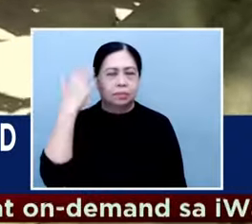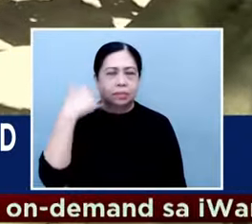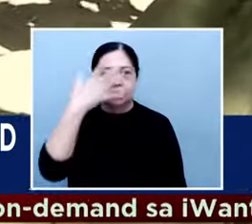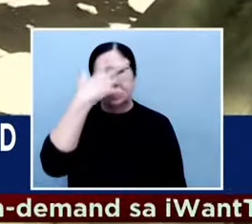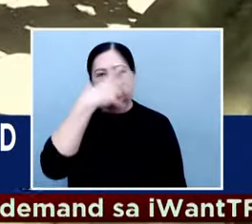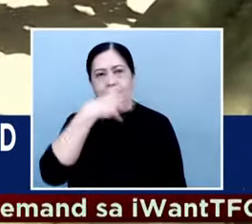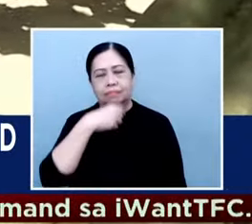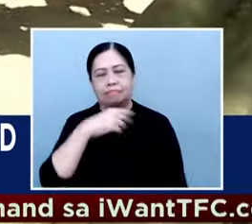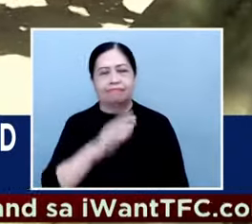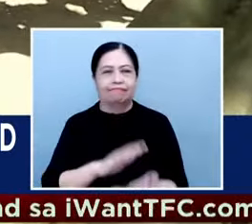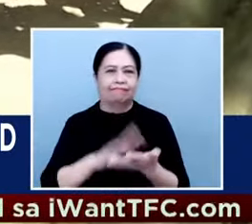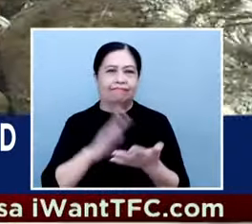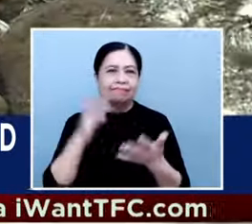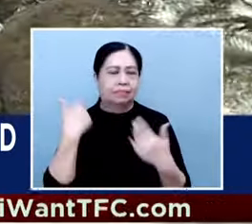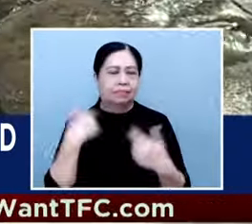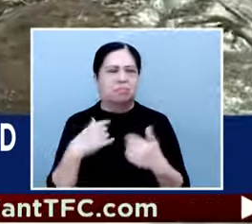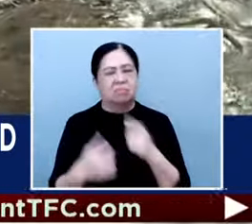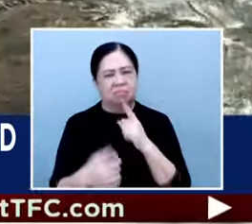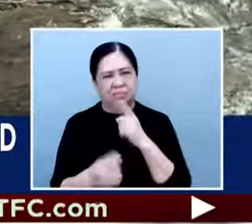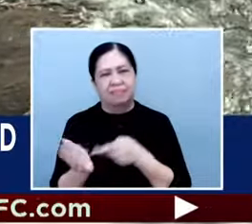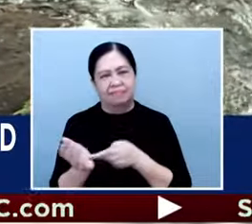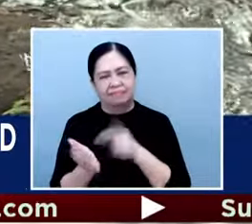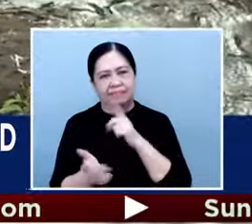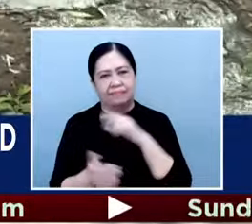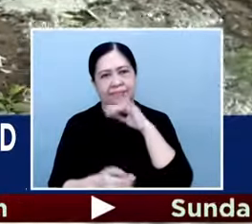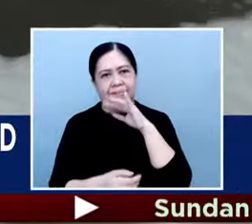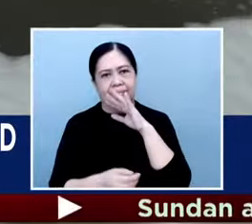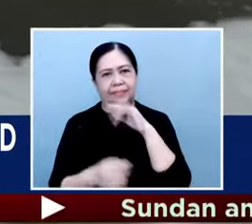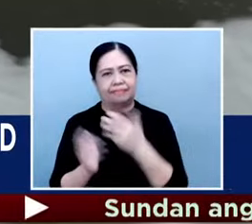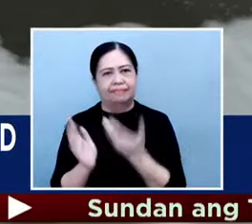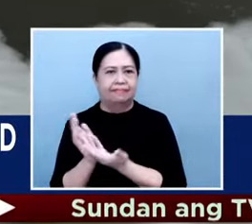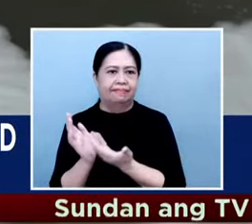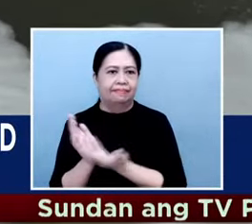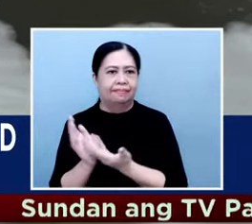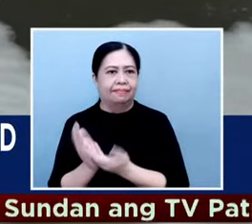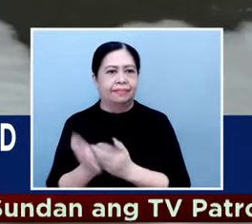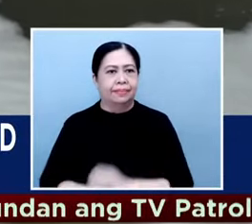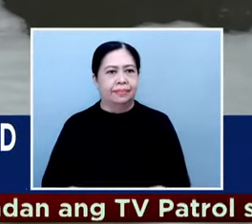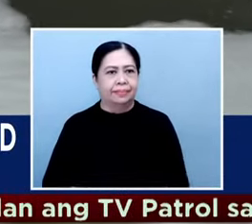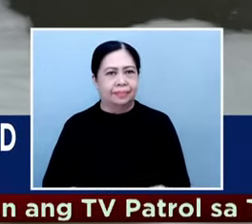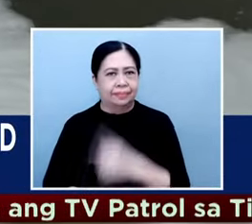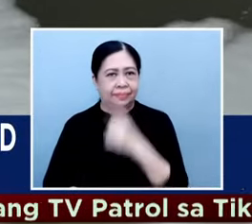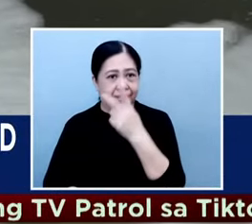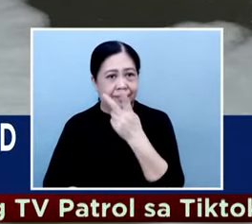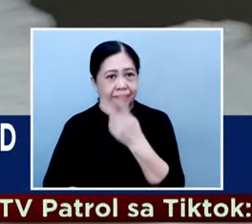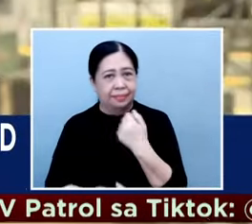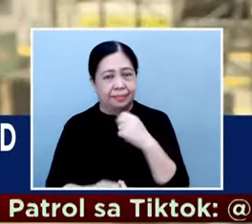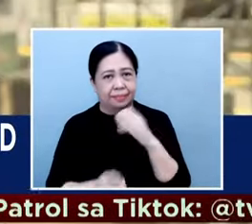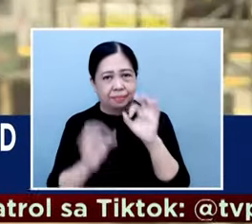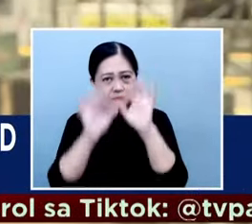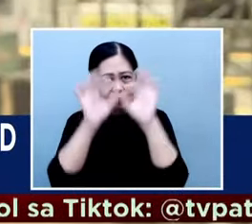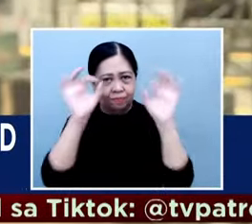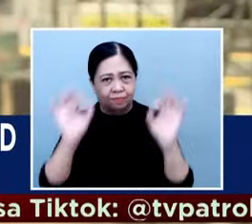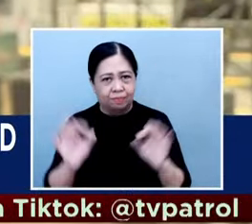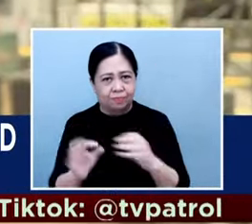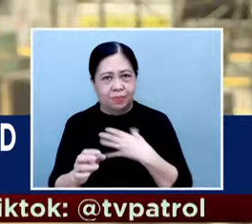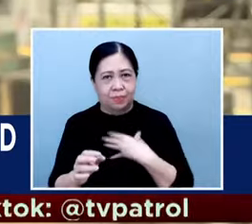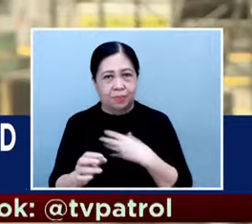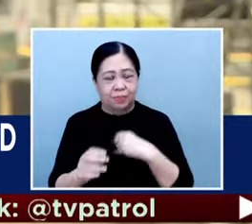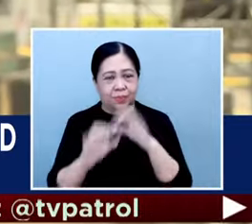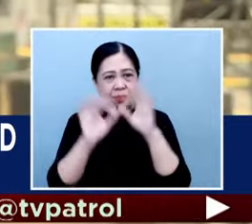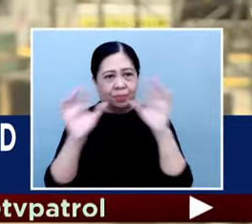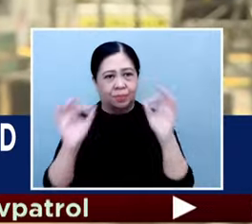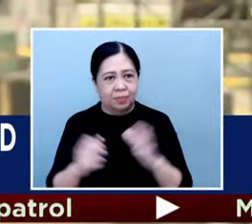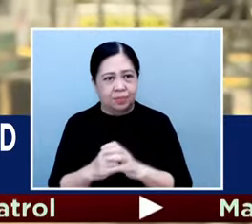glory na medyo polluted na talaga. Evident is the presence of bubbles and the